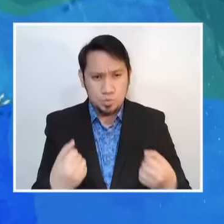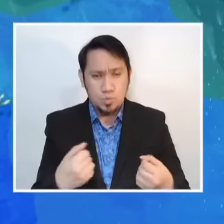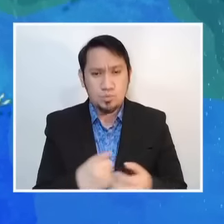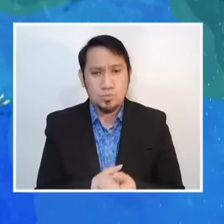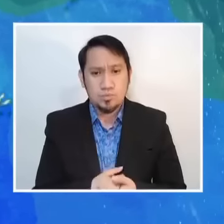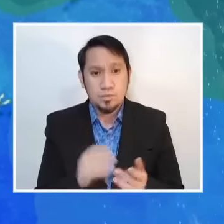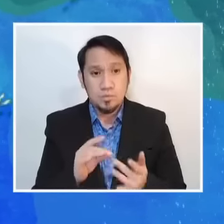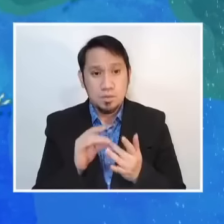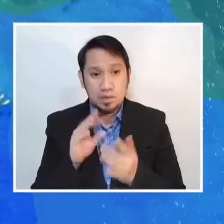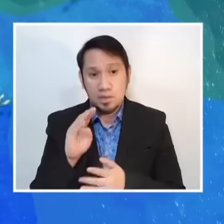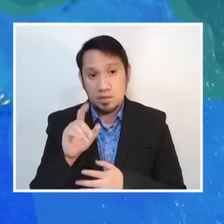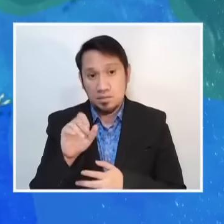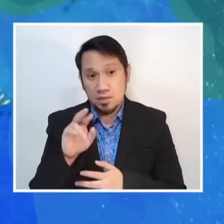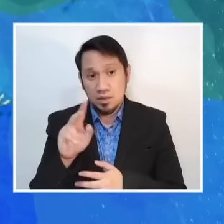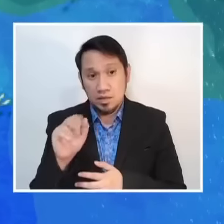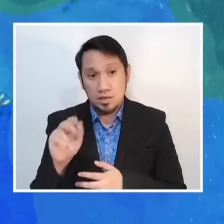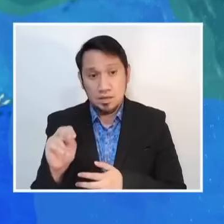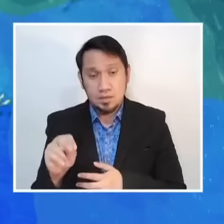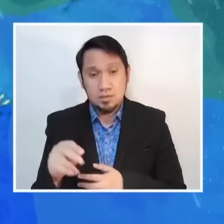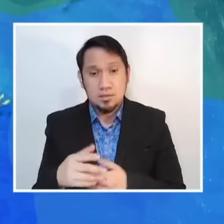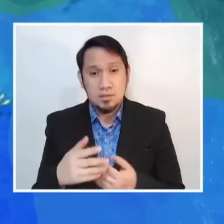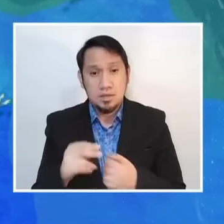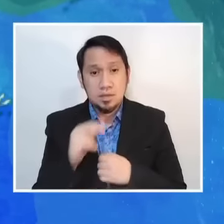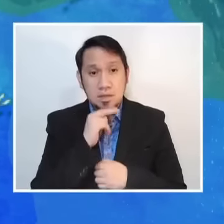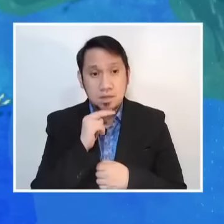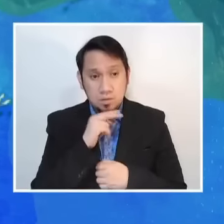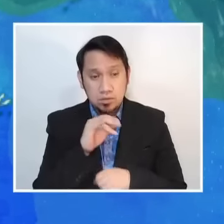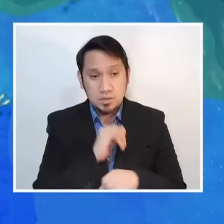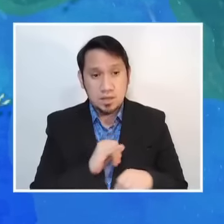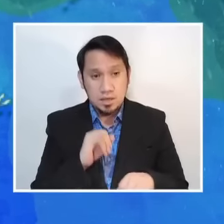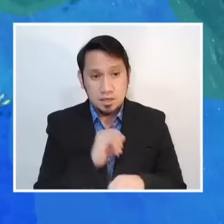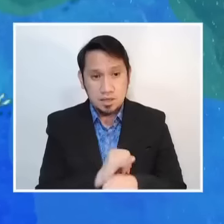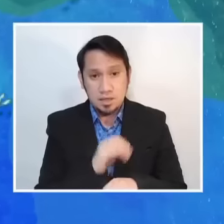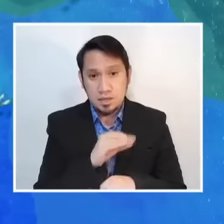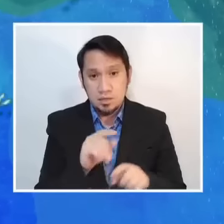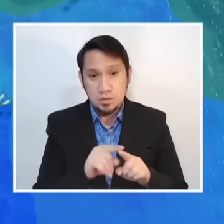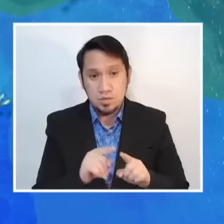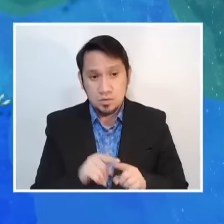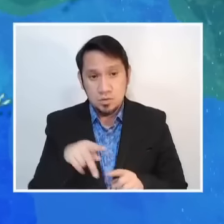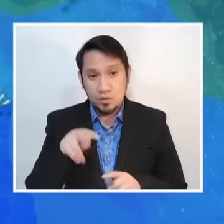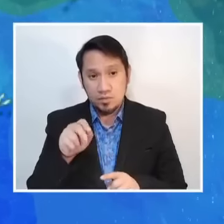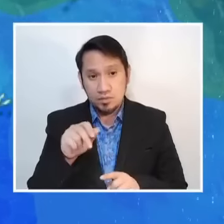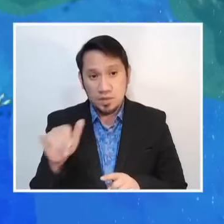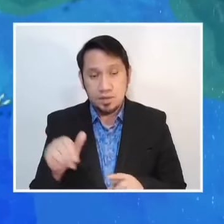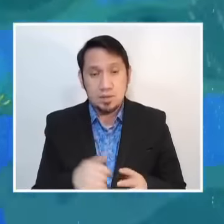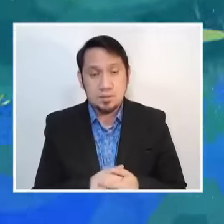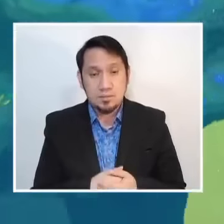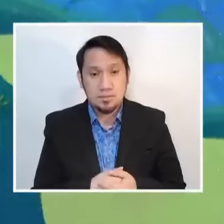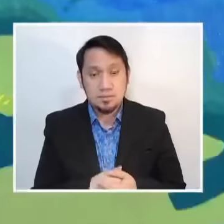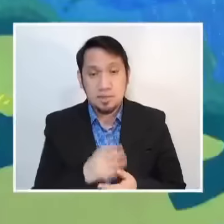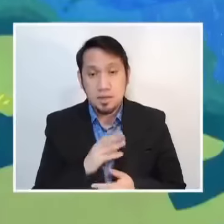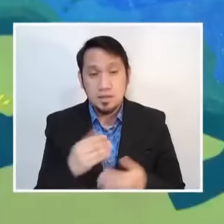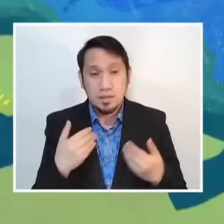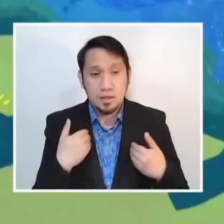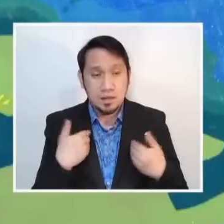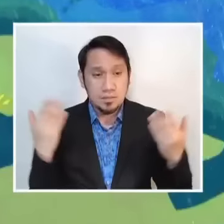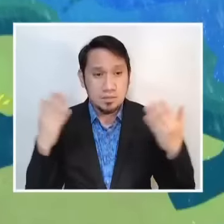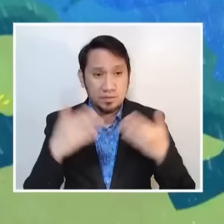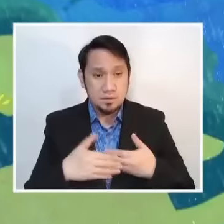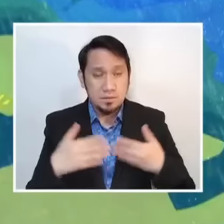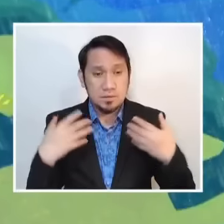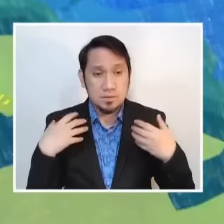northern part ng Leyte Province, dito po sa Negros Island at katimugang bahagi ng Panay kasama na ang Guimaras. At sa gabi, meron pang malalakas na ulan